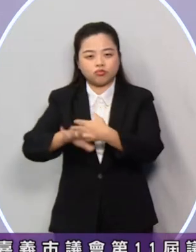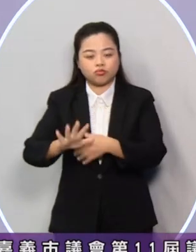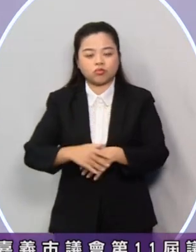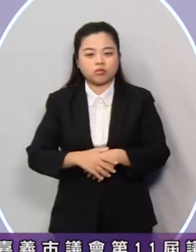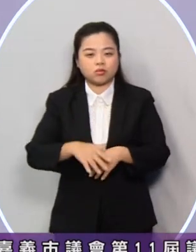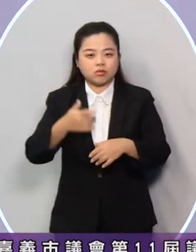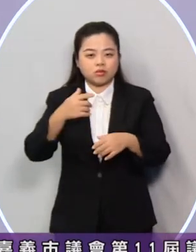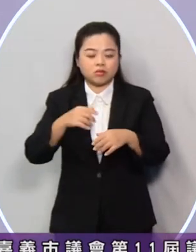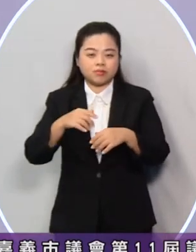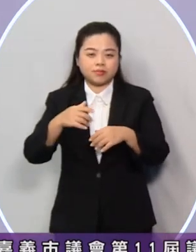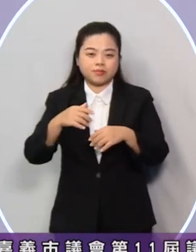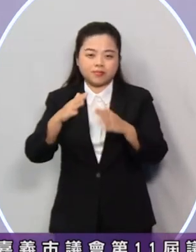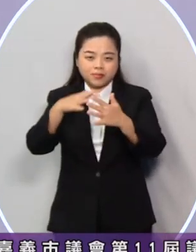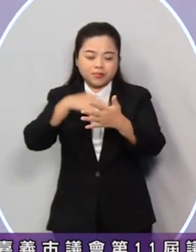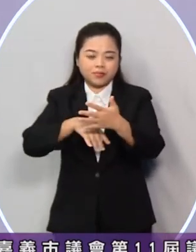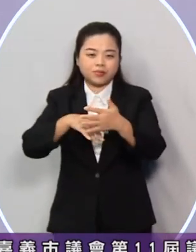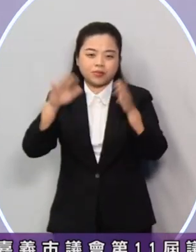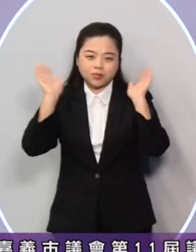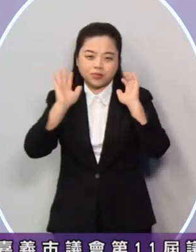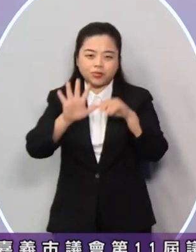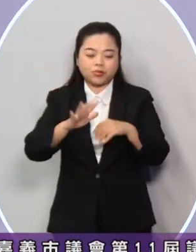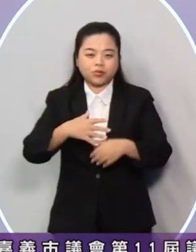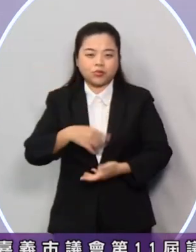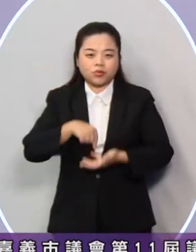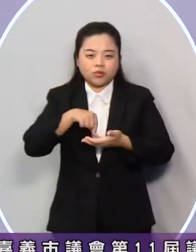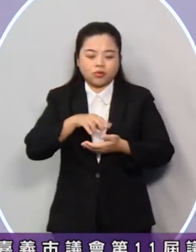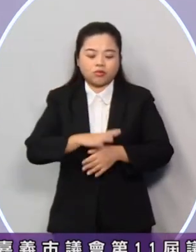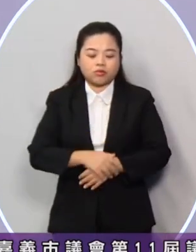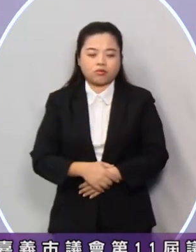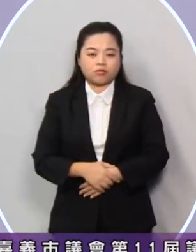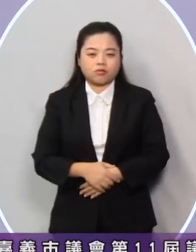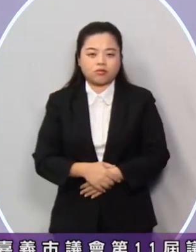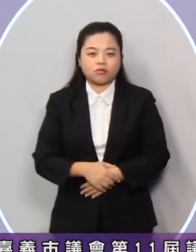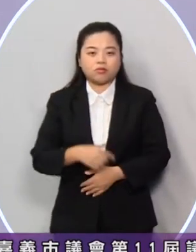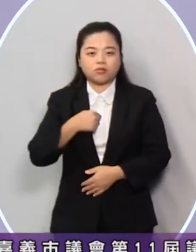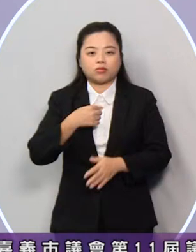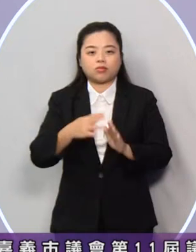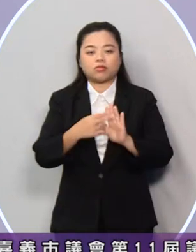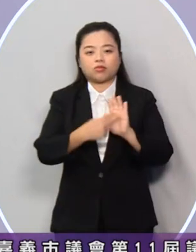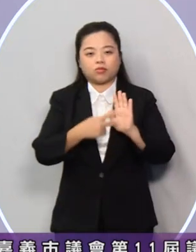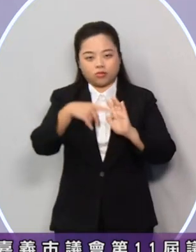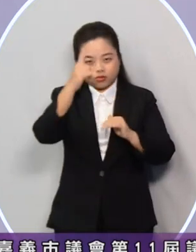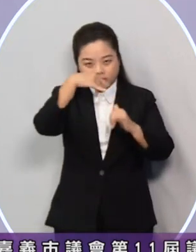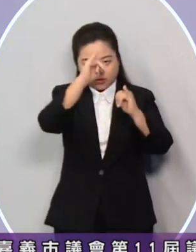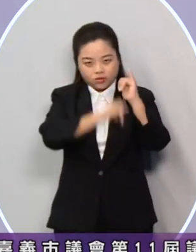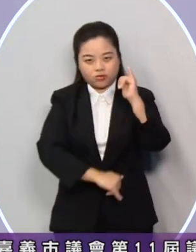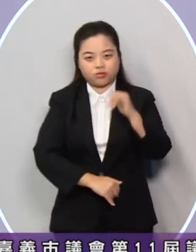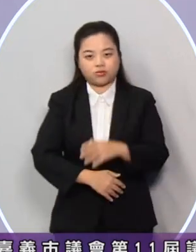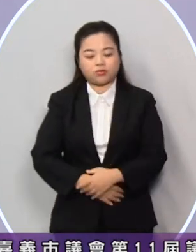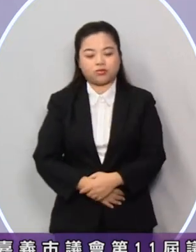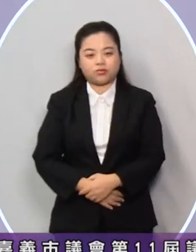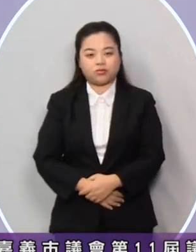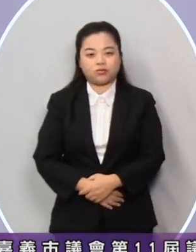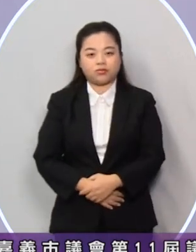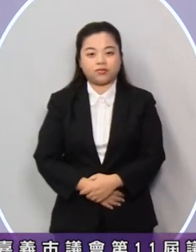的父母们人心惶惶。接下来，莫莉要跟大家讲一个故事。